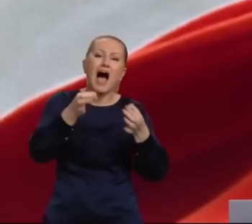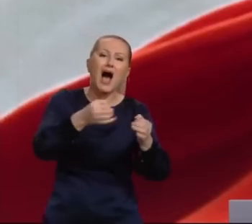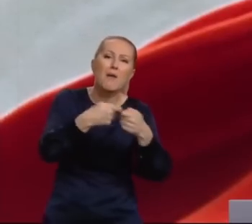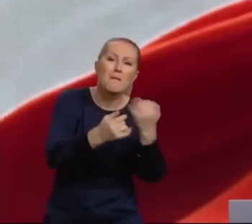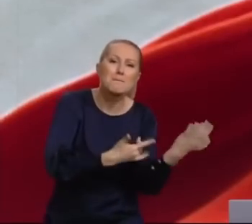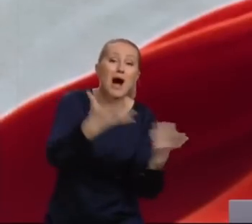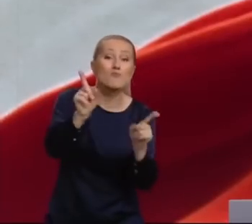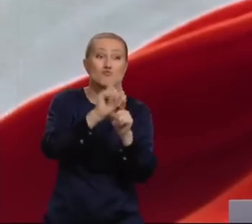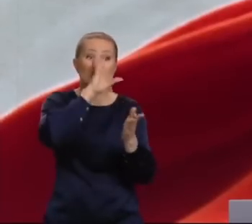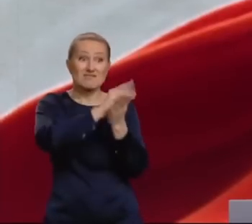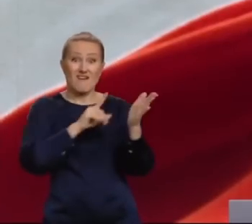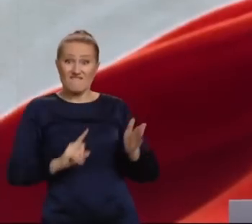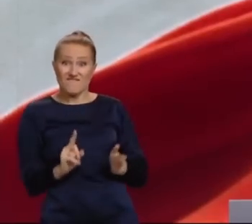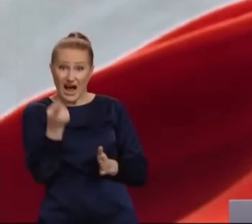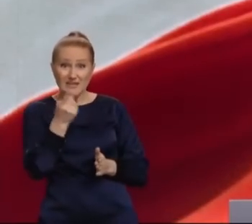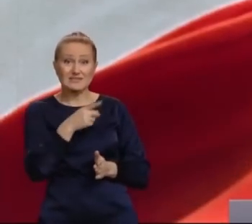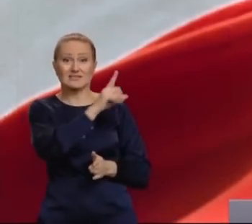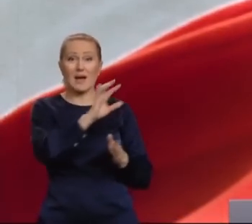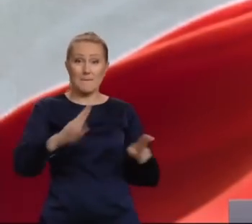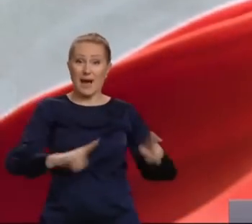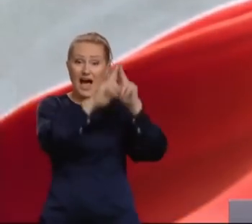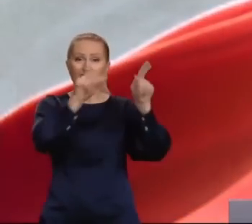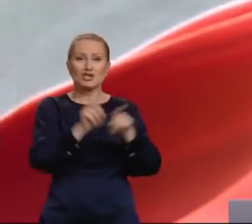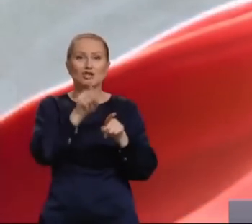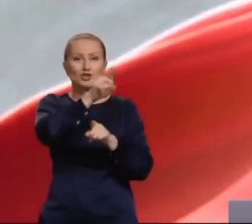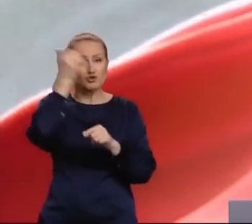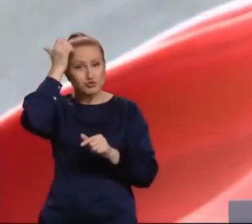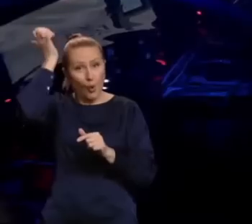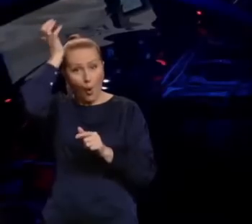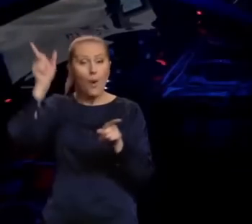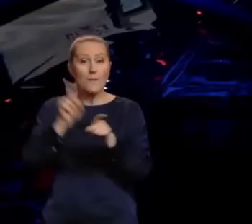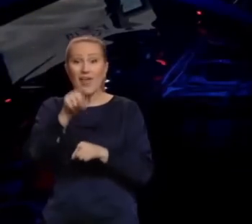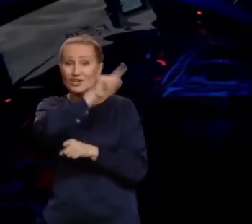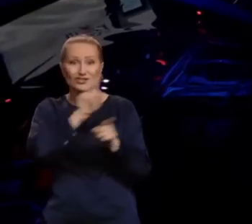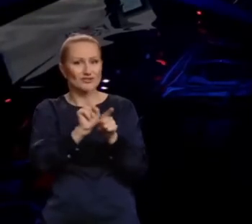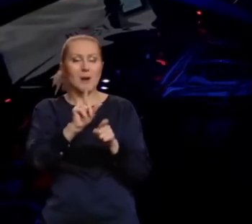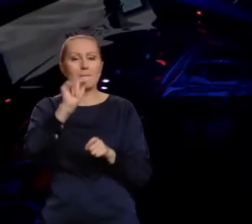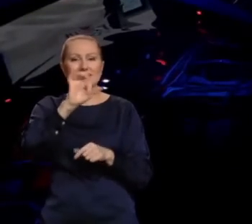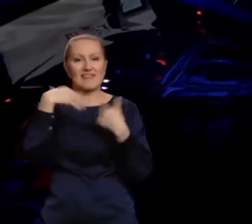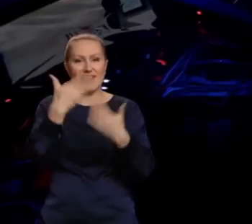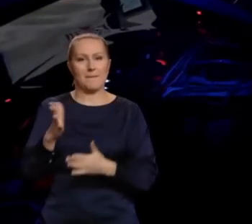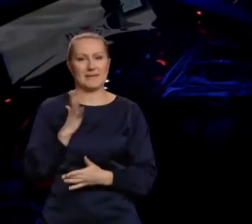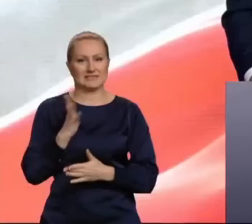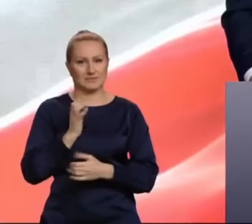jak w Paryżu, jak w Sztokholmie. PiS jest gwarancją bezpieczeństwa.